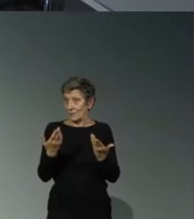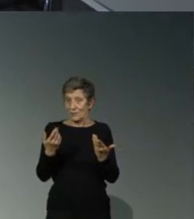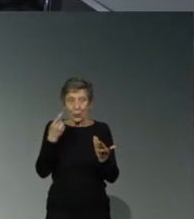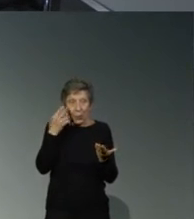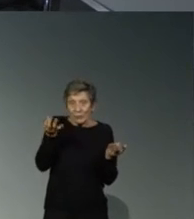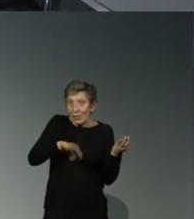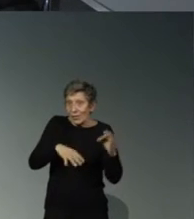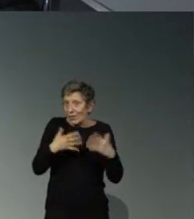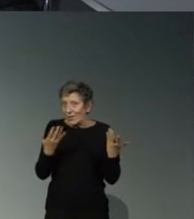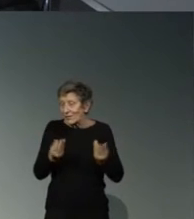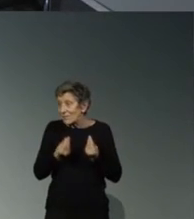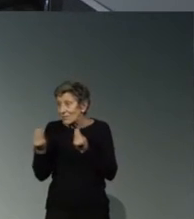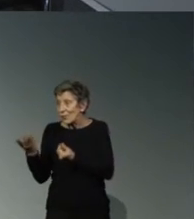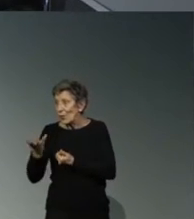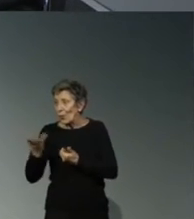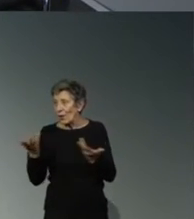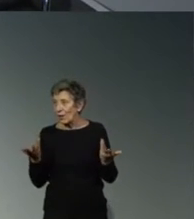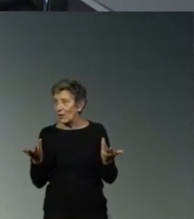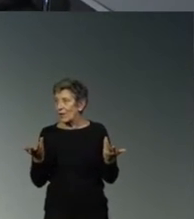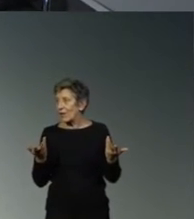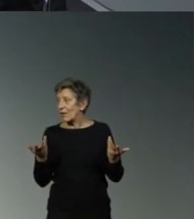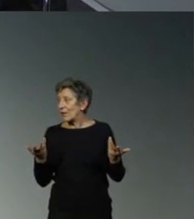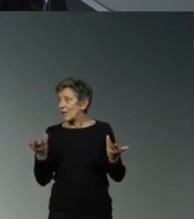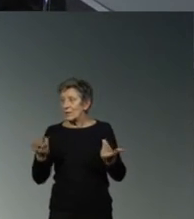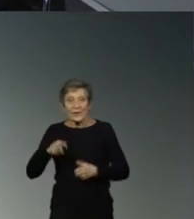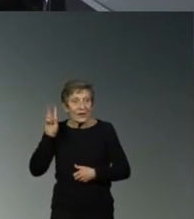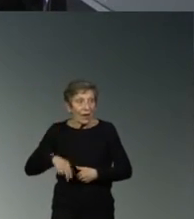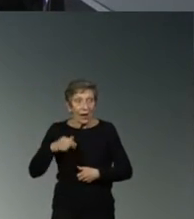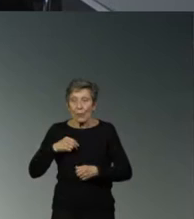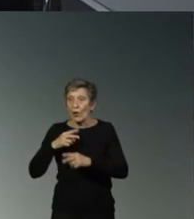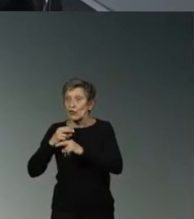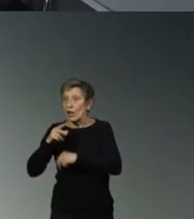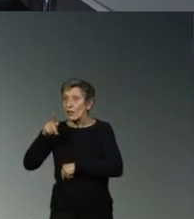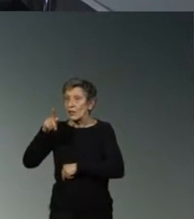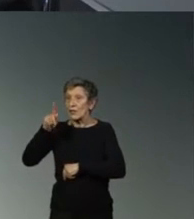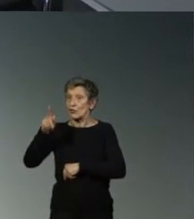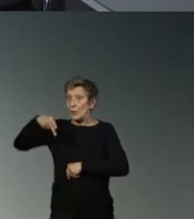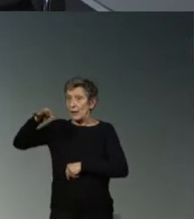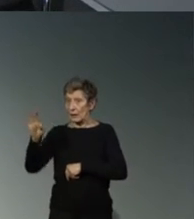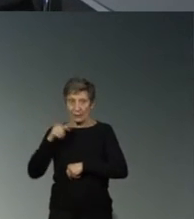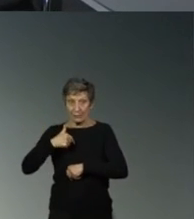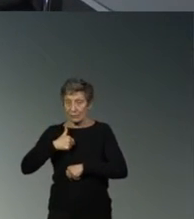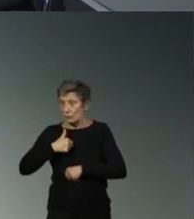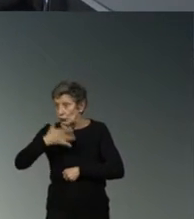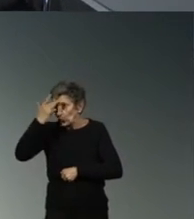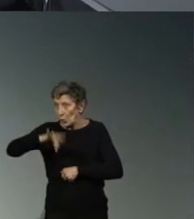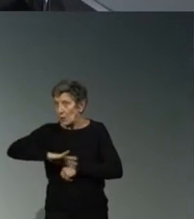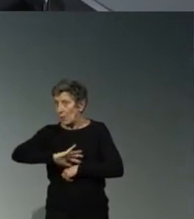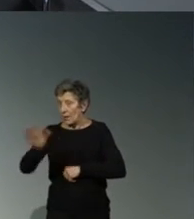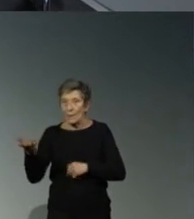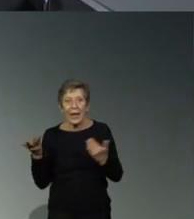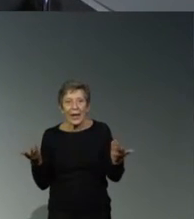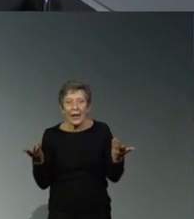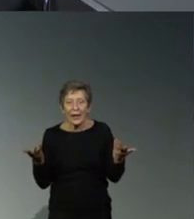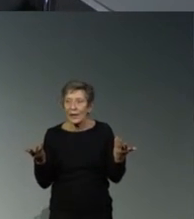Parce que là aussi, c'est comme si vous aviez découvert une langue. Je suis complètement profane en ChatGPT pour tout vous dire, mais qu'est-ce que ça ouvre comme porte? Alors